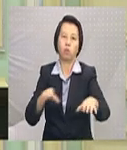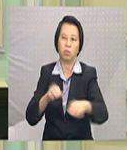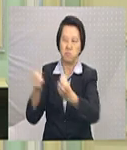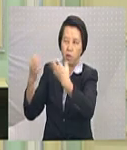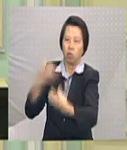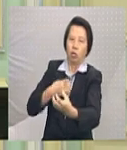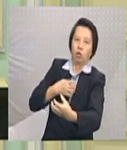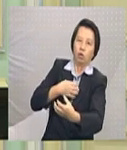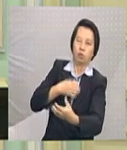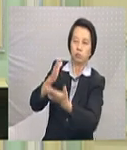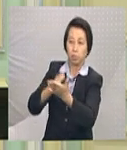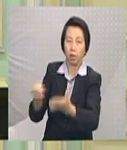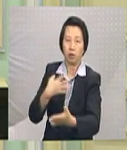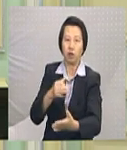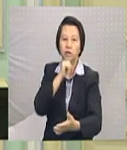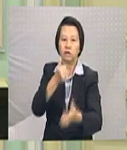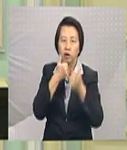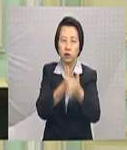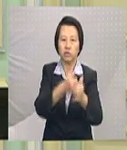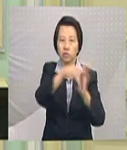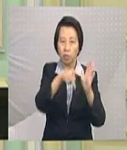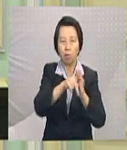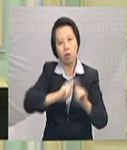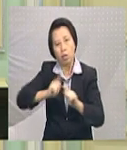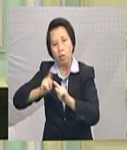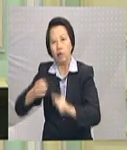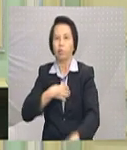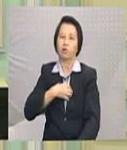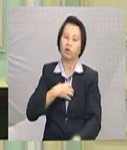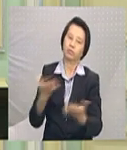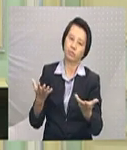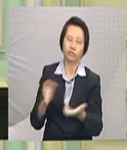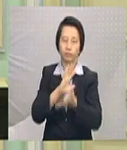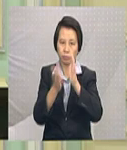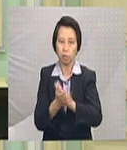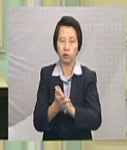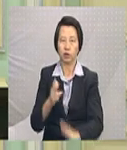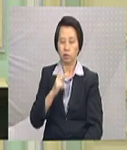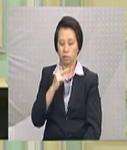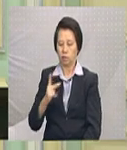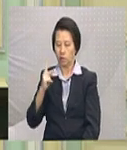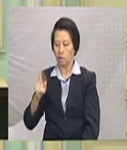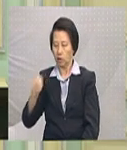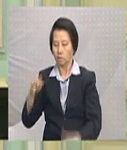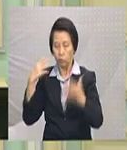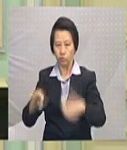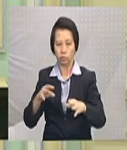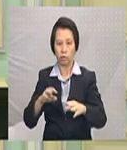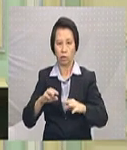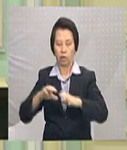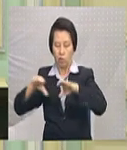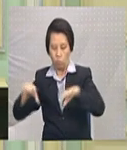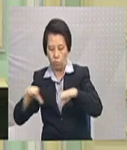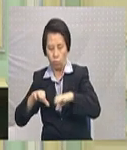dilaksanakan. Ada yang mengatakan tidak ikut peraturan dan sebagainya. Jadi, Kementerian Kesihatan telah pun